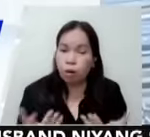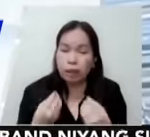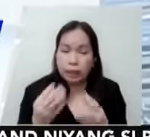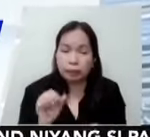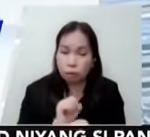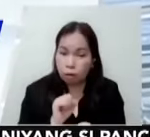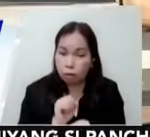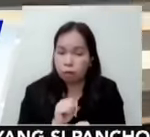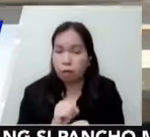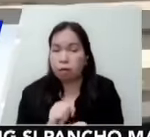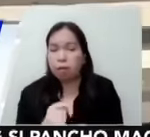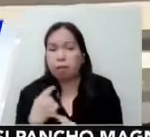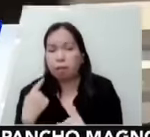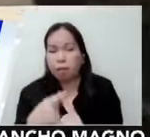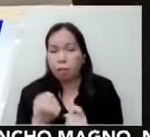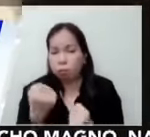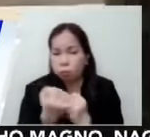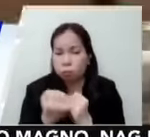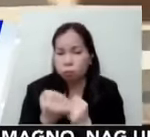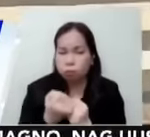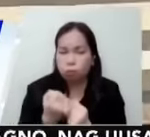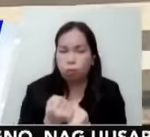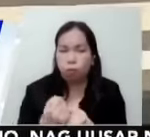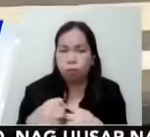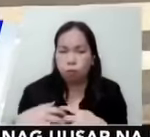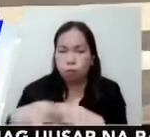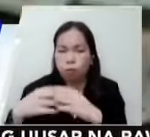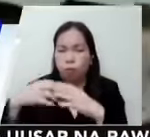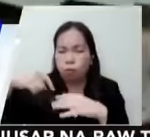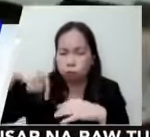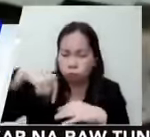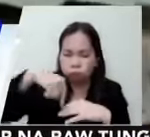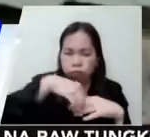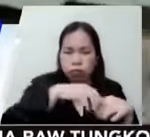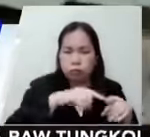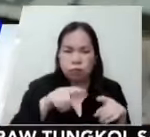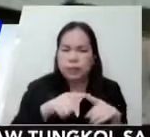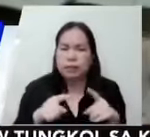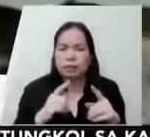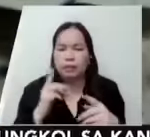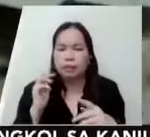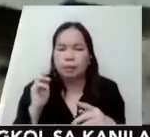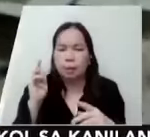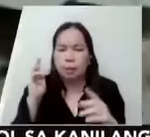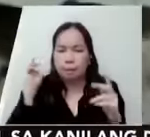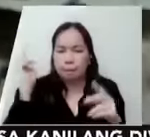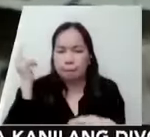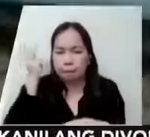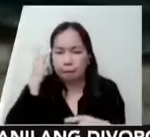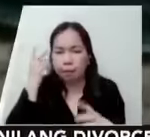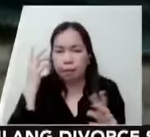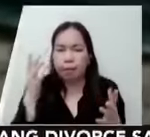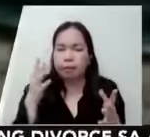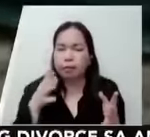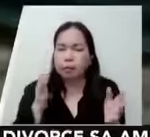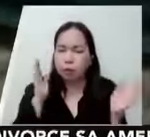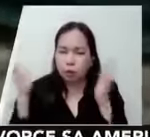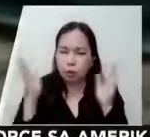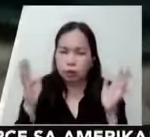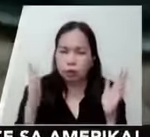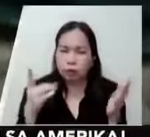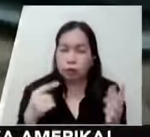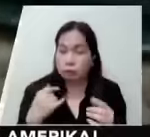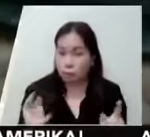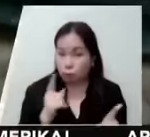mga infrastruktura. Para sa mga yan at sa iba pang serbisyo publiko, ang bahagi na inuutang ng Pilipinas na umaabot na sa 15 trillion pesos